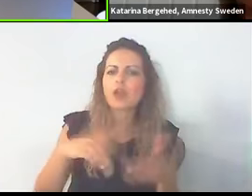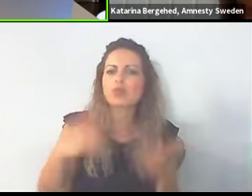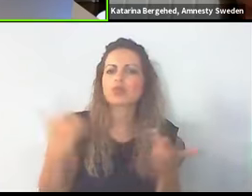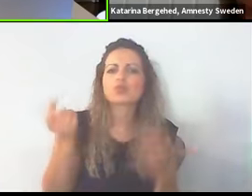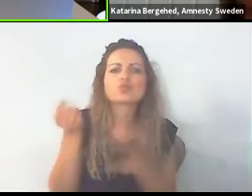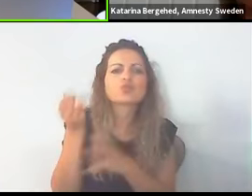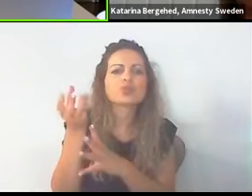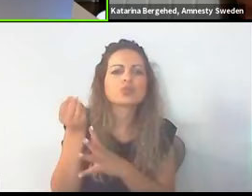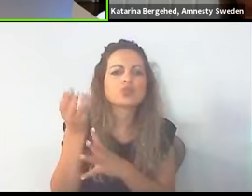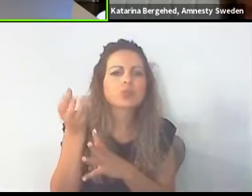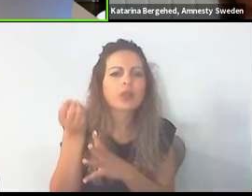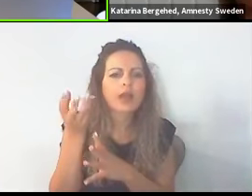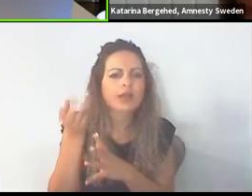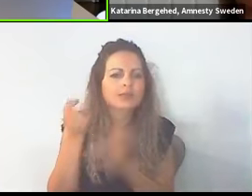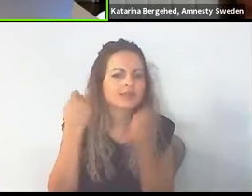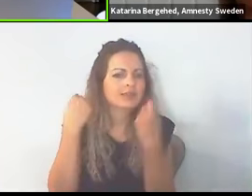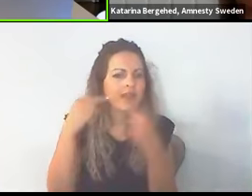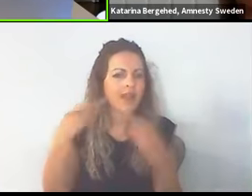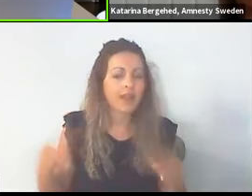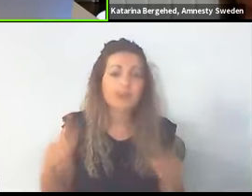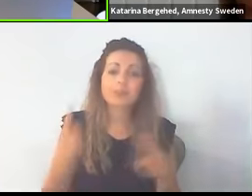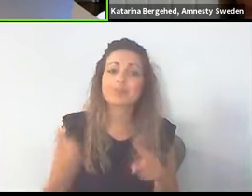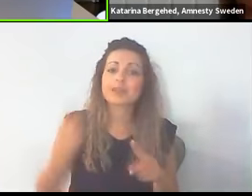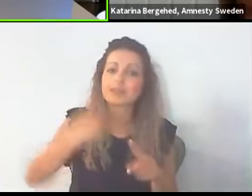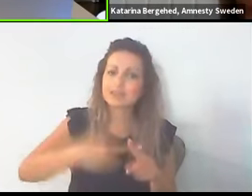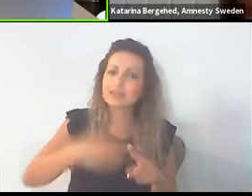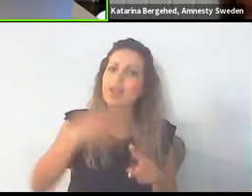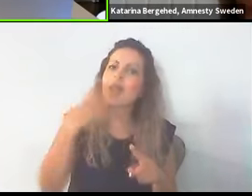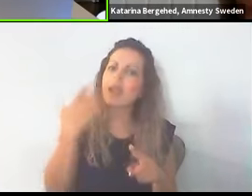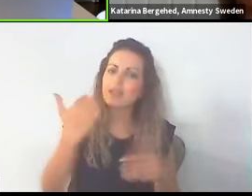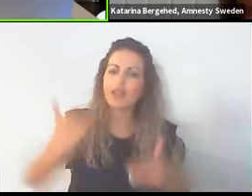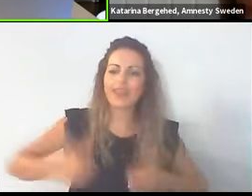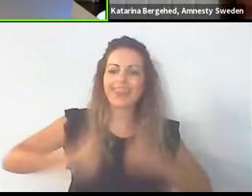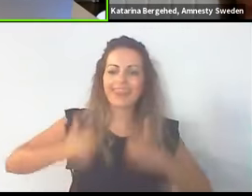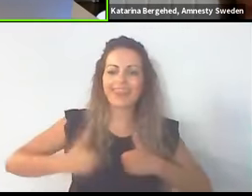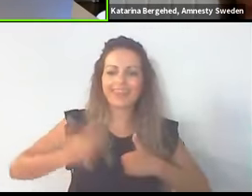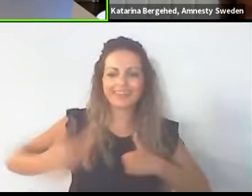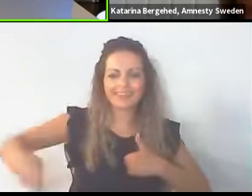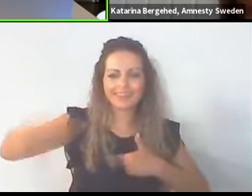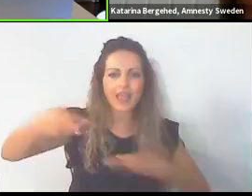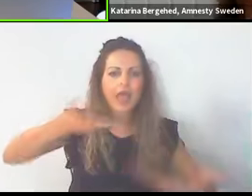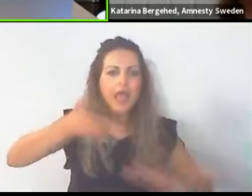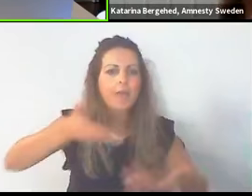είχε τη δυνατότητα πρόσβασης σε στρώματα νεολαίας που κανείς άλλος από εμάς δεν είχε.